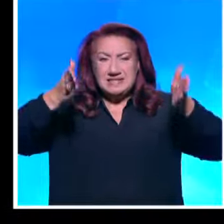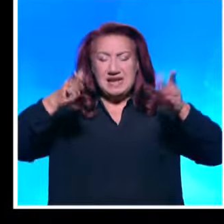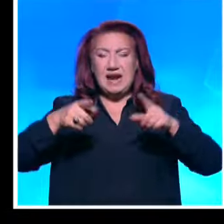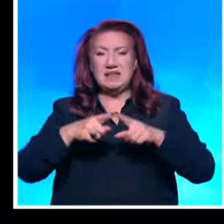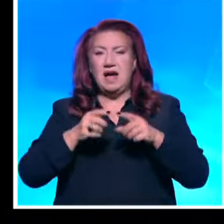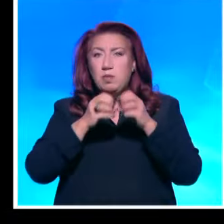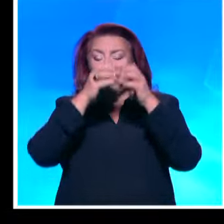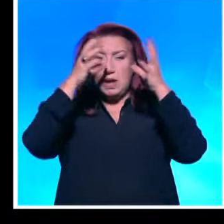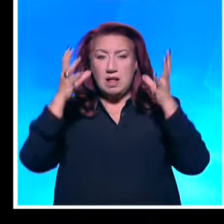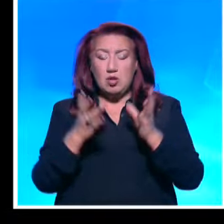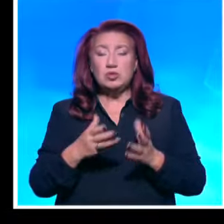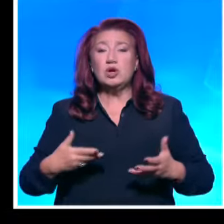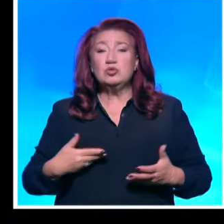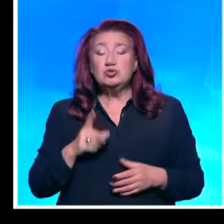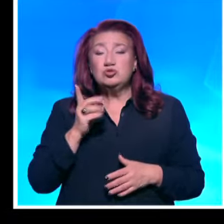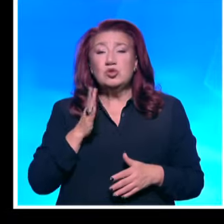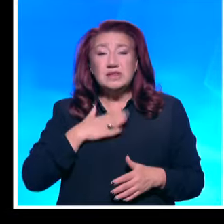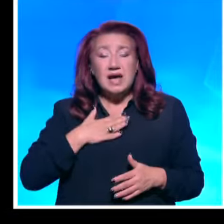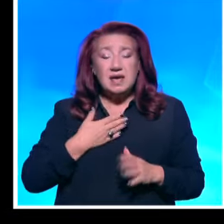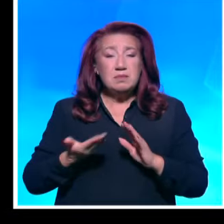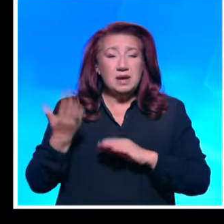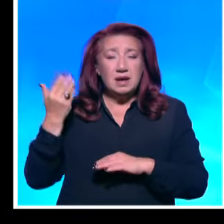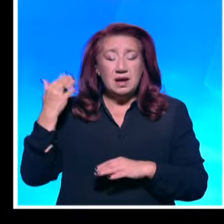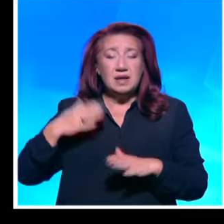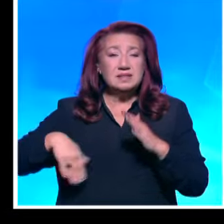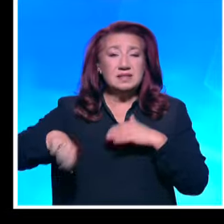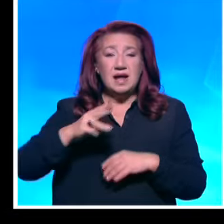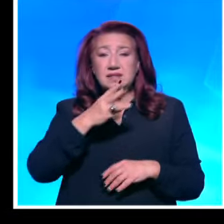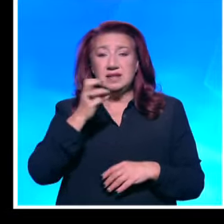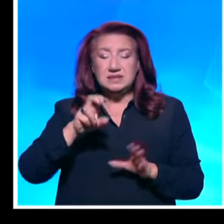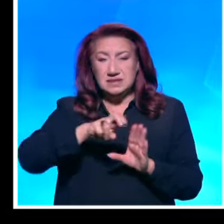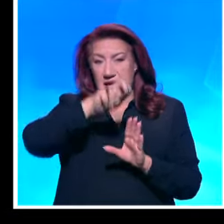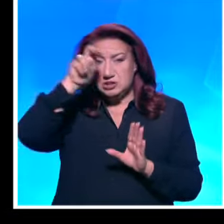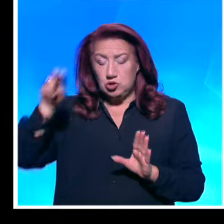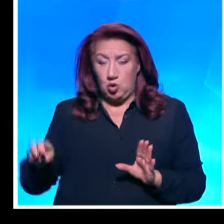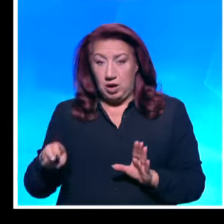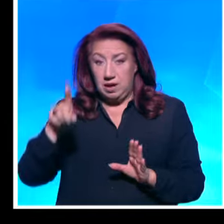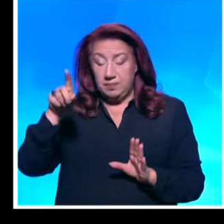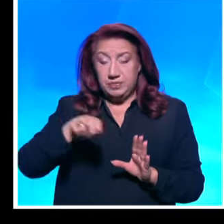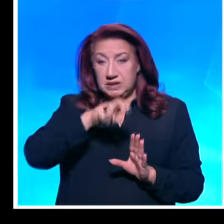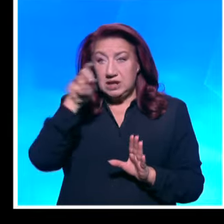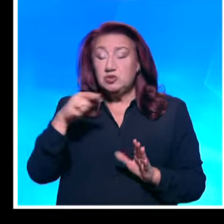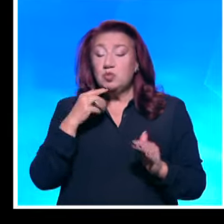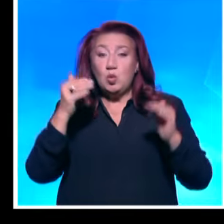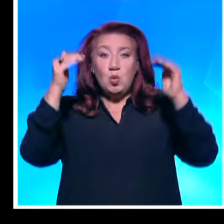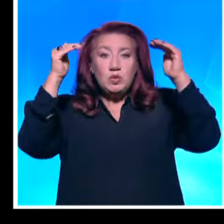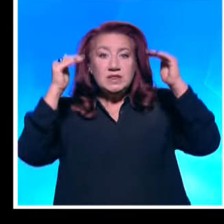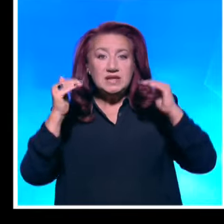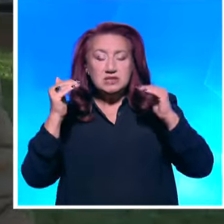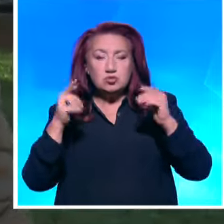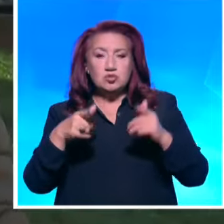са нужни над 300 скока. Там се скача от много ниска височина. Поне за мен това е невероятно опасно.